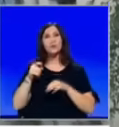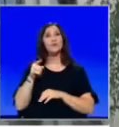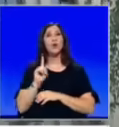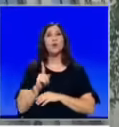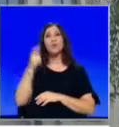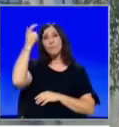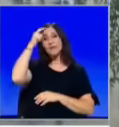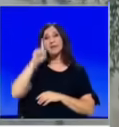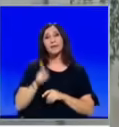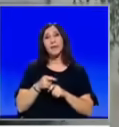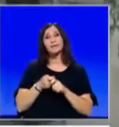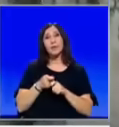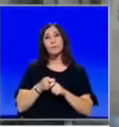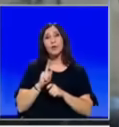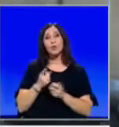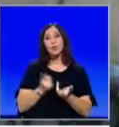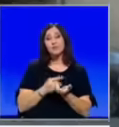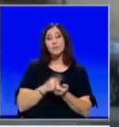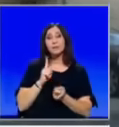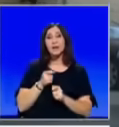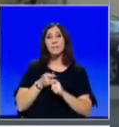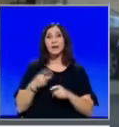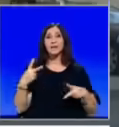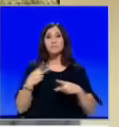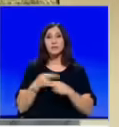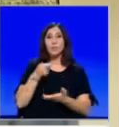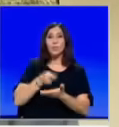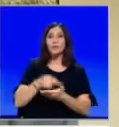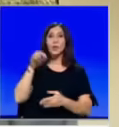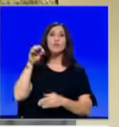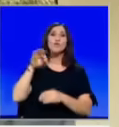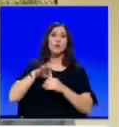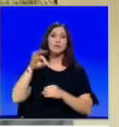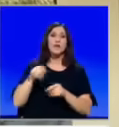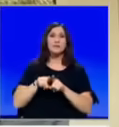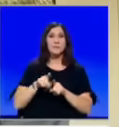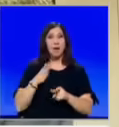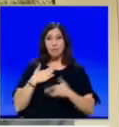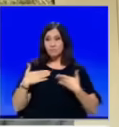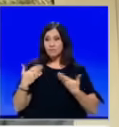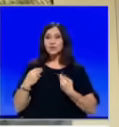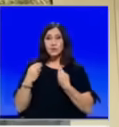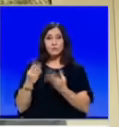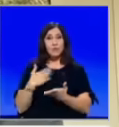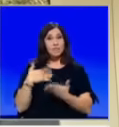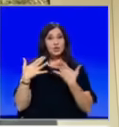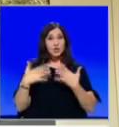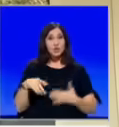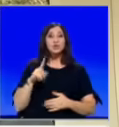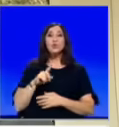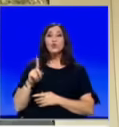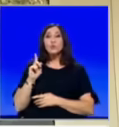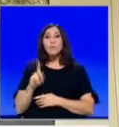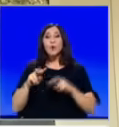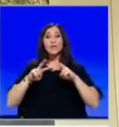което МВР трябва да направи и което всеки път трябва да прави, е да пресича купуването на гласове. Все пак ние ще му предоставим нашите данни, с които да могат